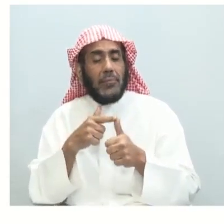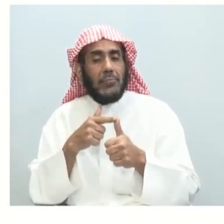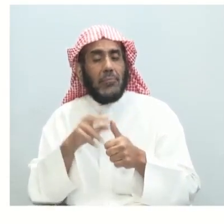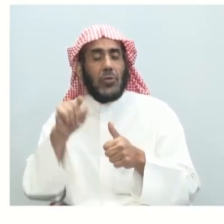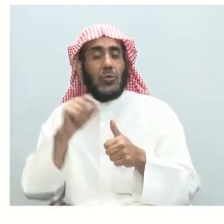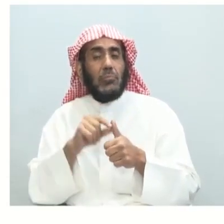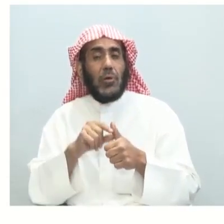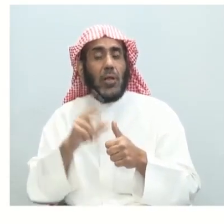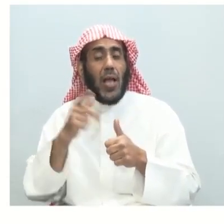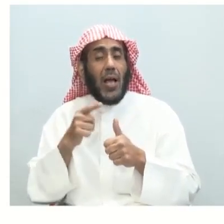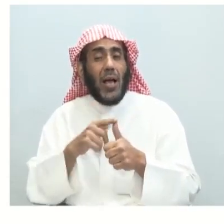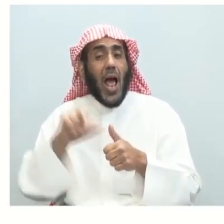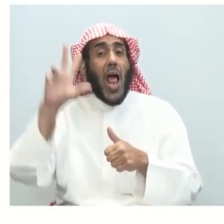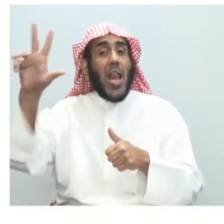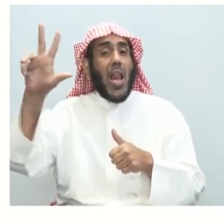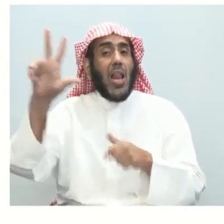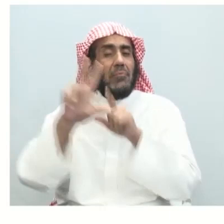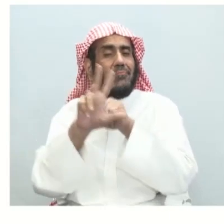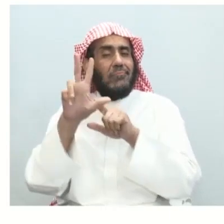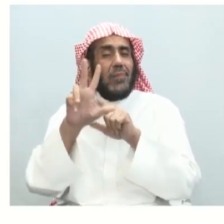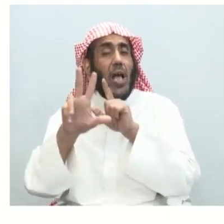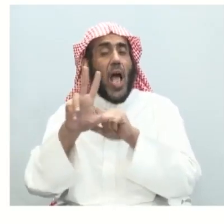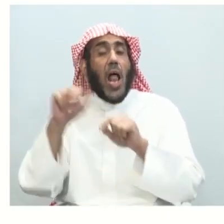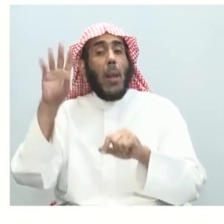احسنتم في اولها البيان